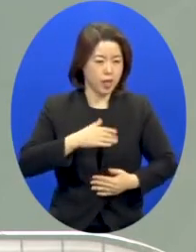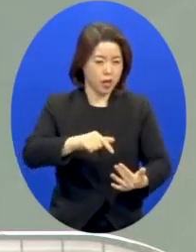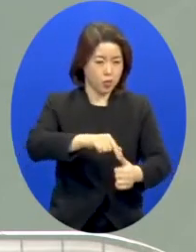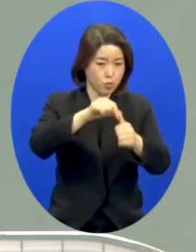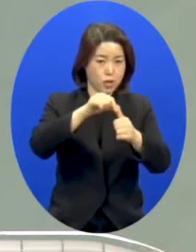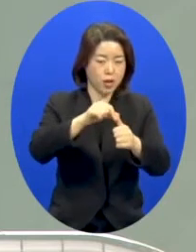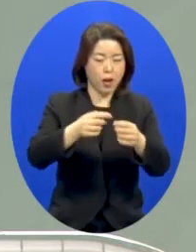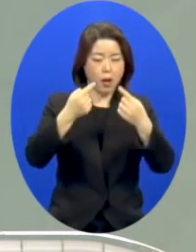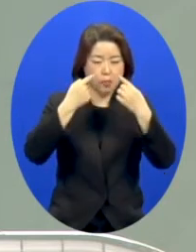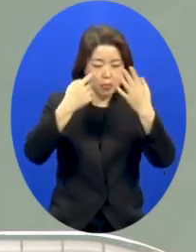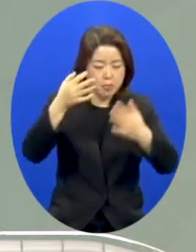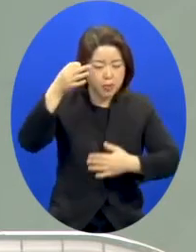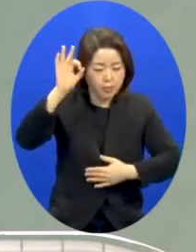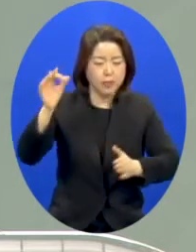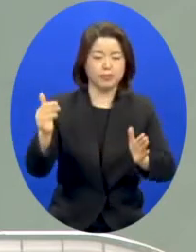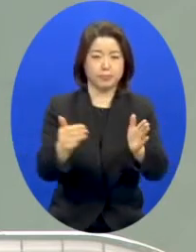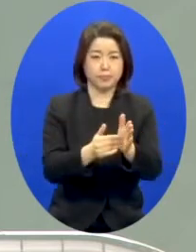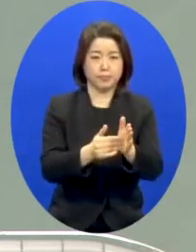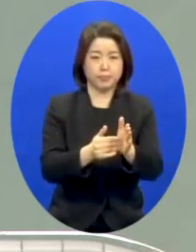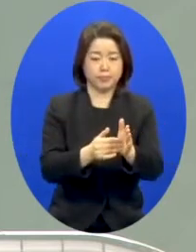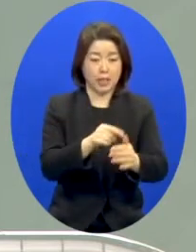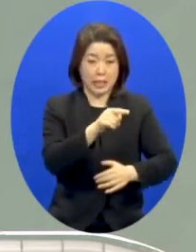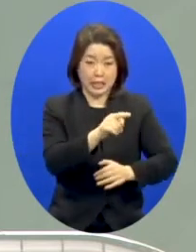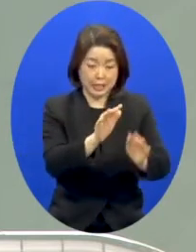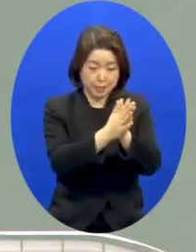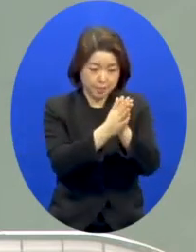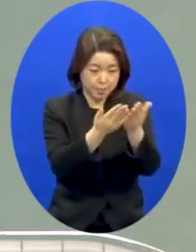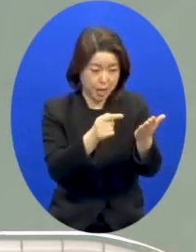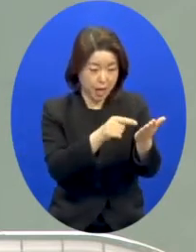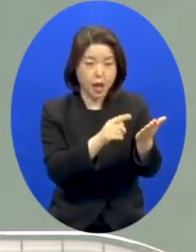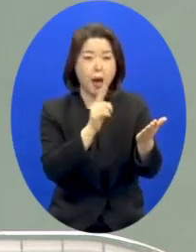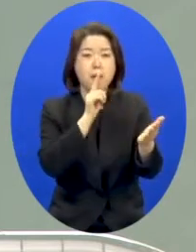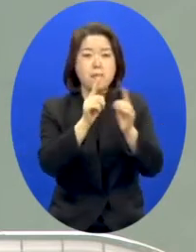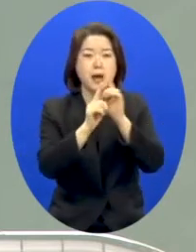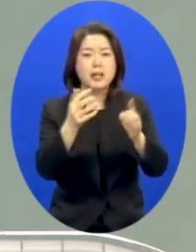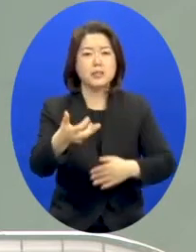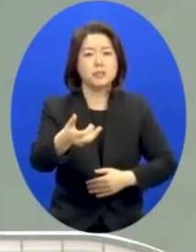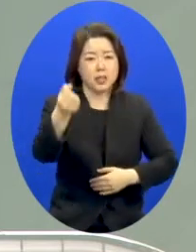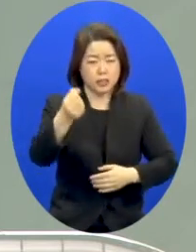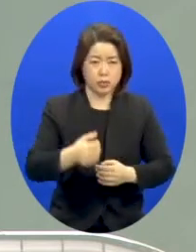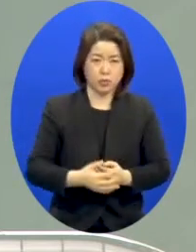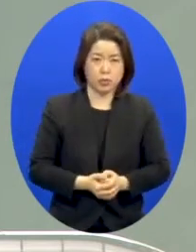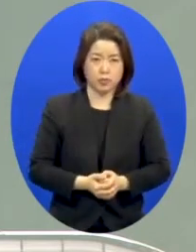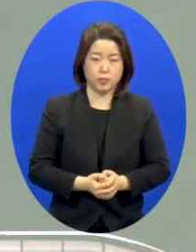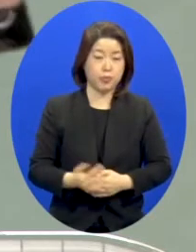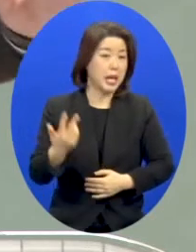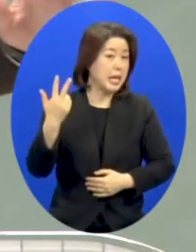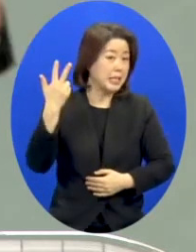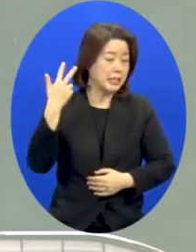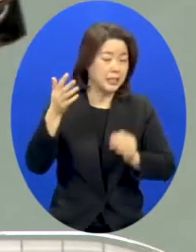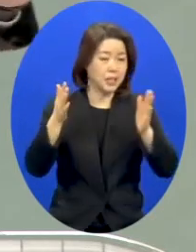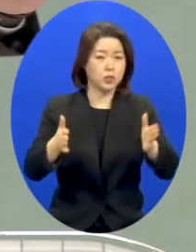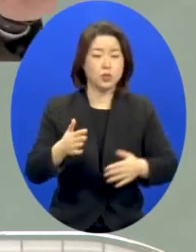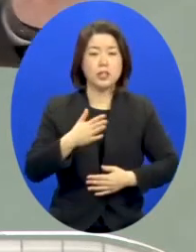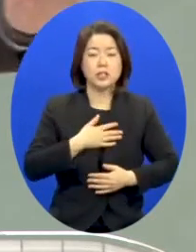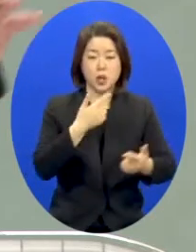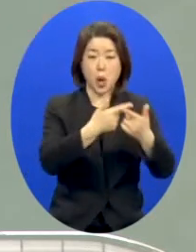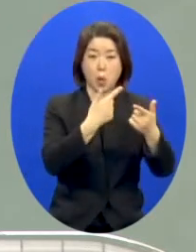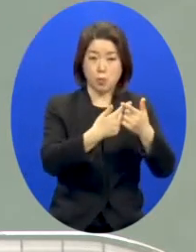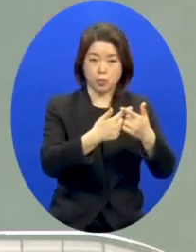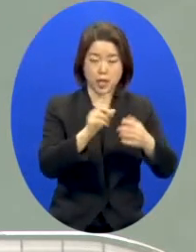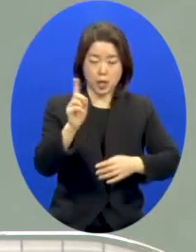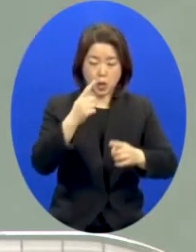분명하게 깨달았어 말씀으로 말이야 지난 주간 저는 부산에 어느 교회 전도 집회